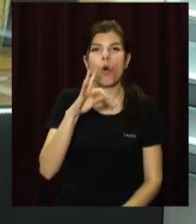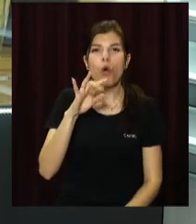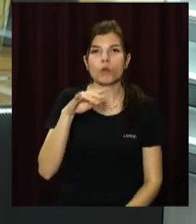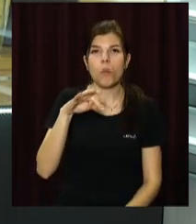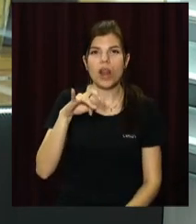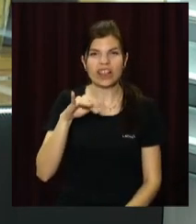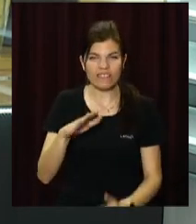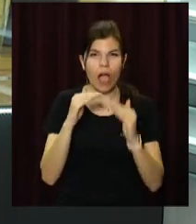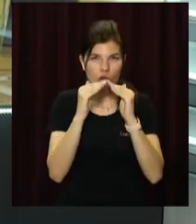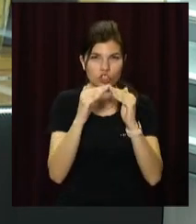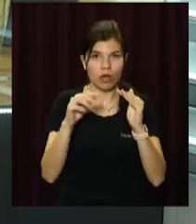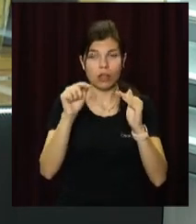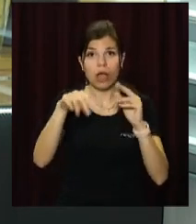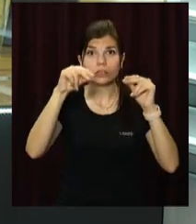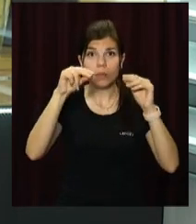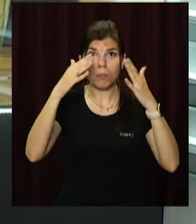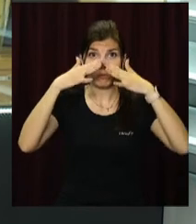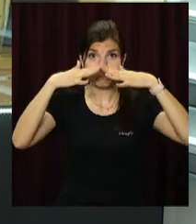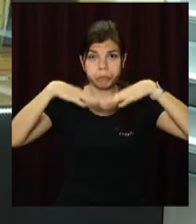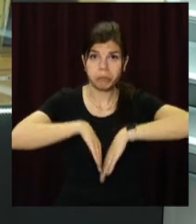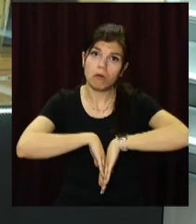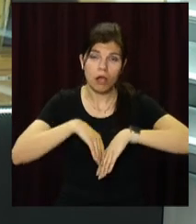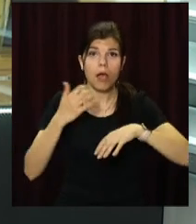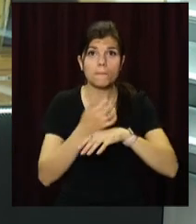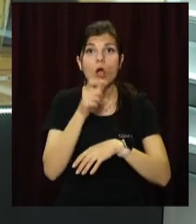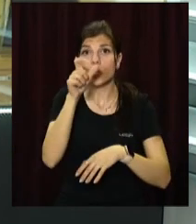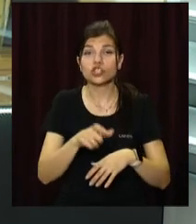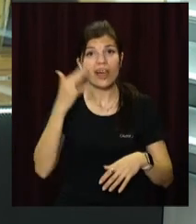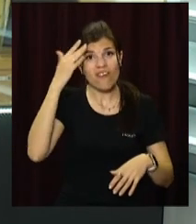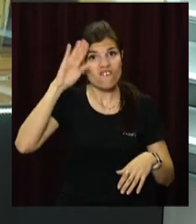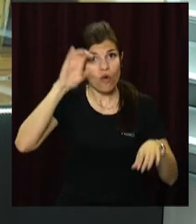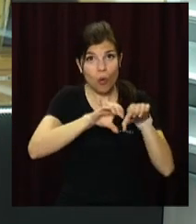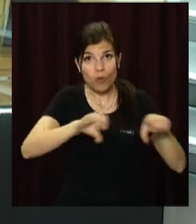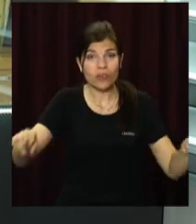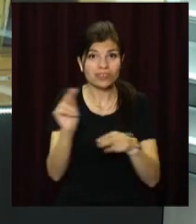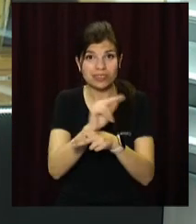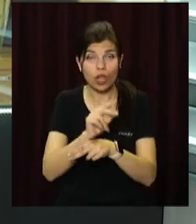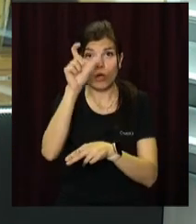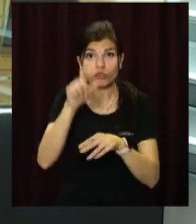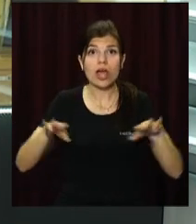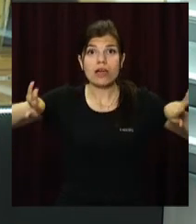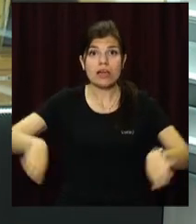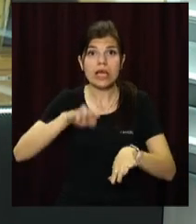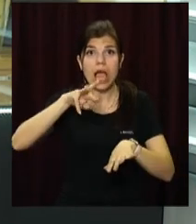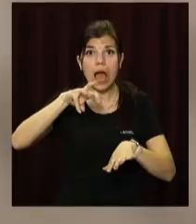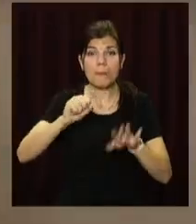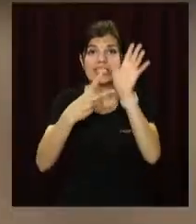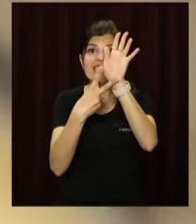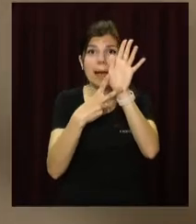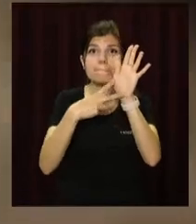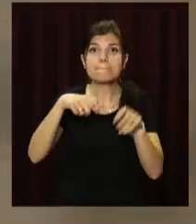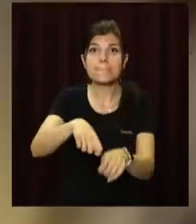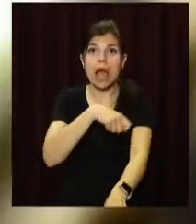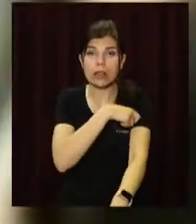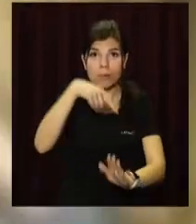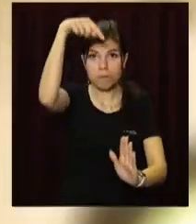району. Як стало відомо, земля обвалилася, коли чоловік прокладав водопровід. Людина впала в яму глибиною аж у 7 метрів.